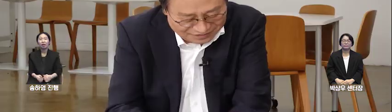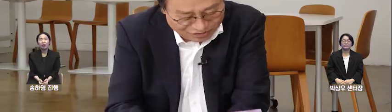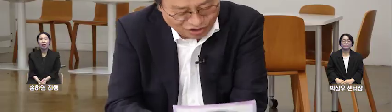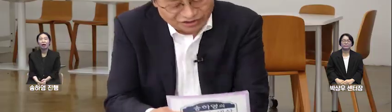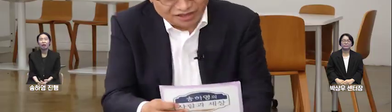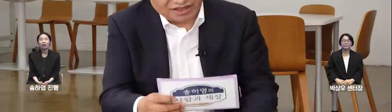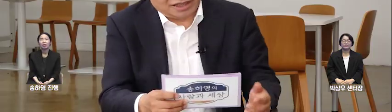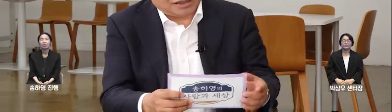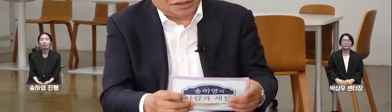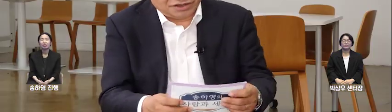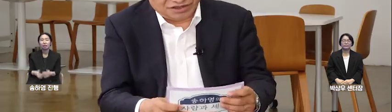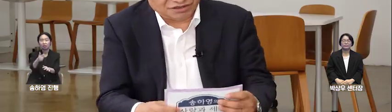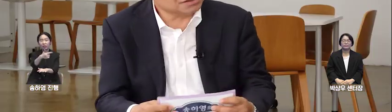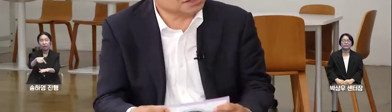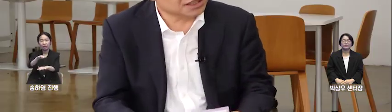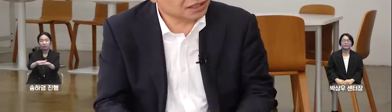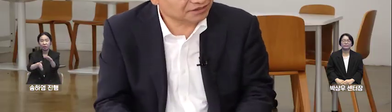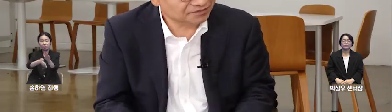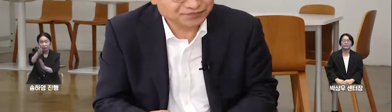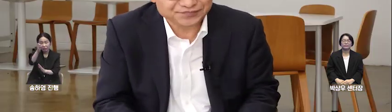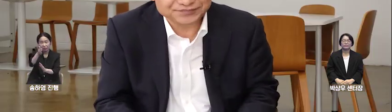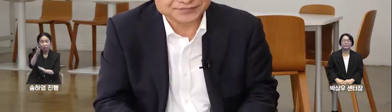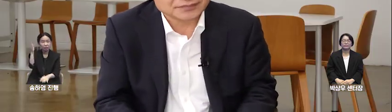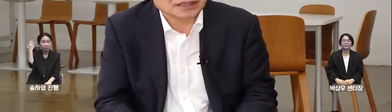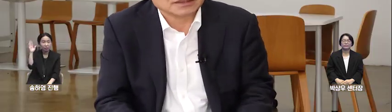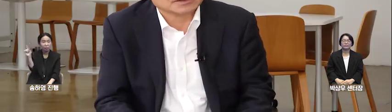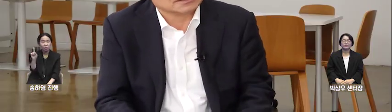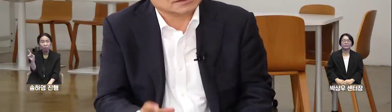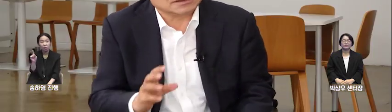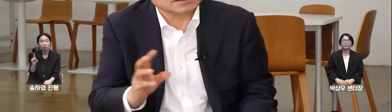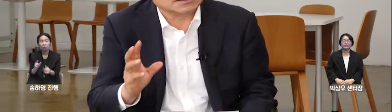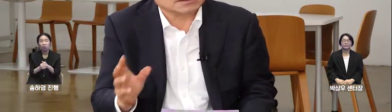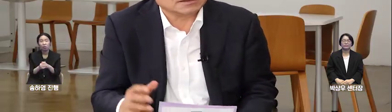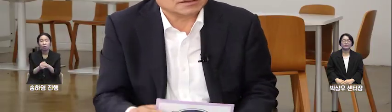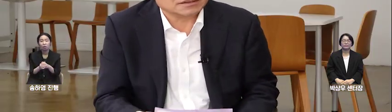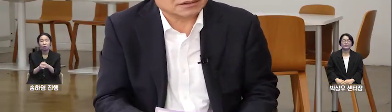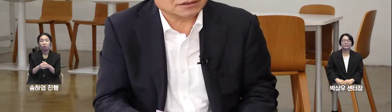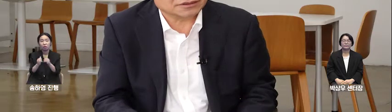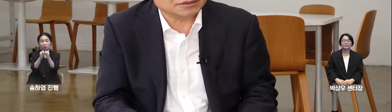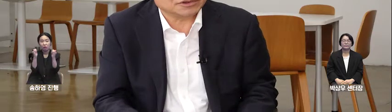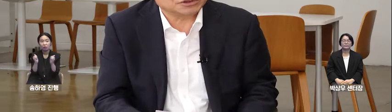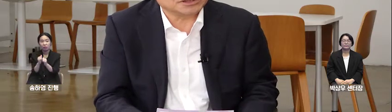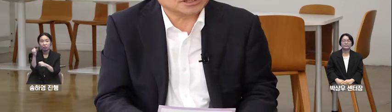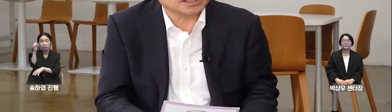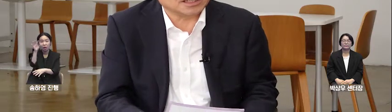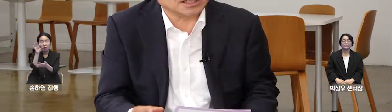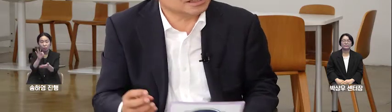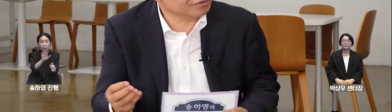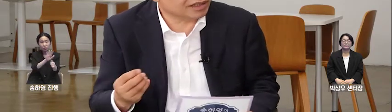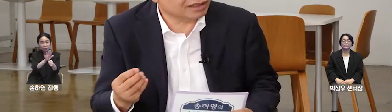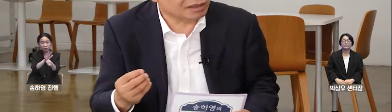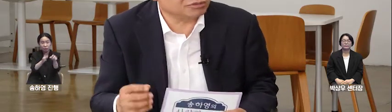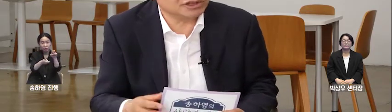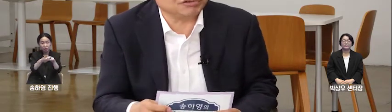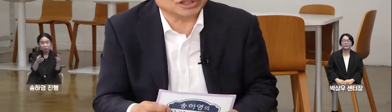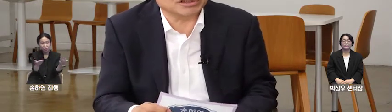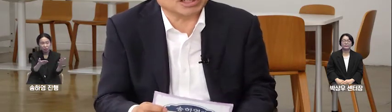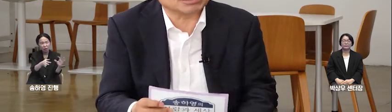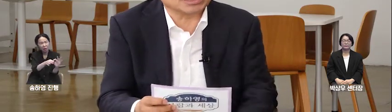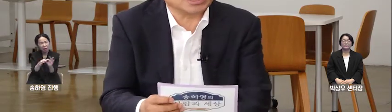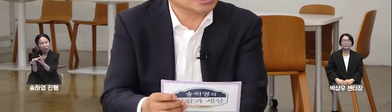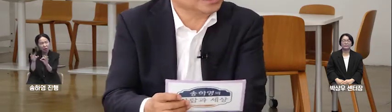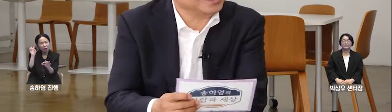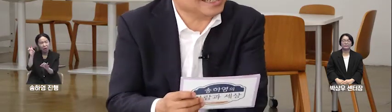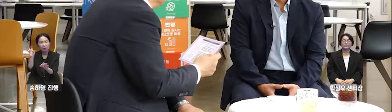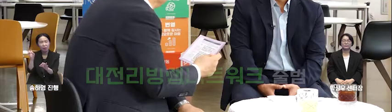그래요. 최근에 대전시에서 이제 이게 이제 사회적 자본 지원센터의 일과 맞물릴 수 있는